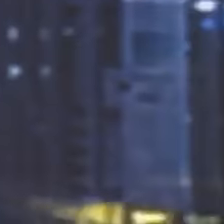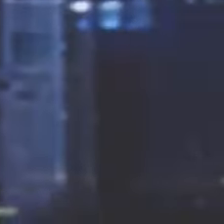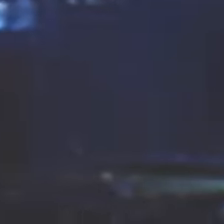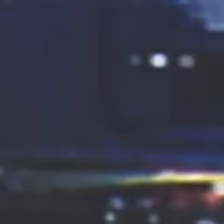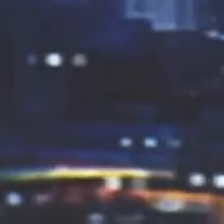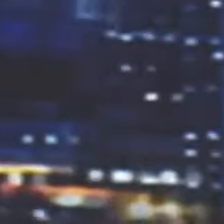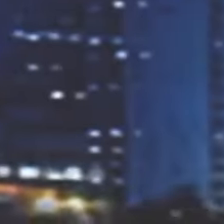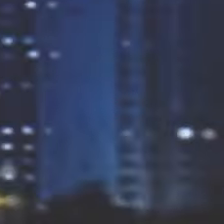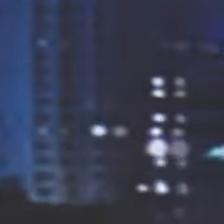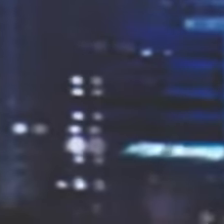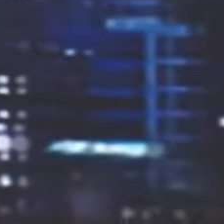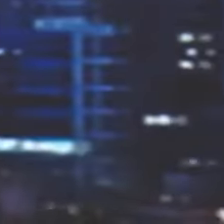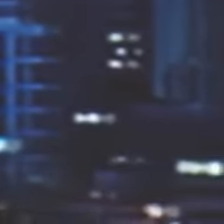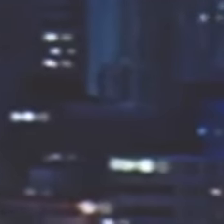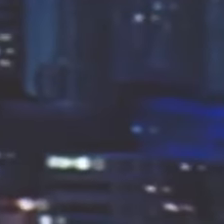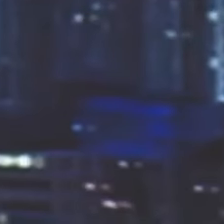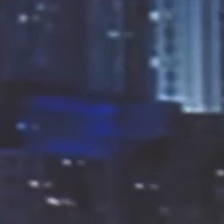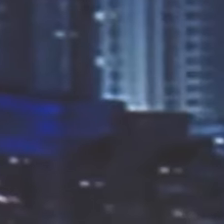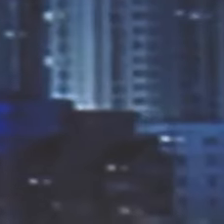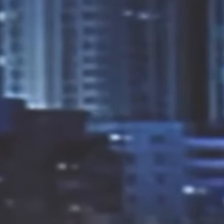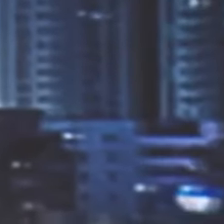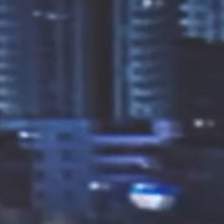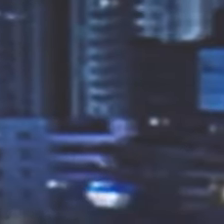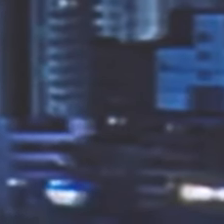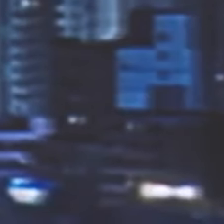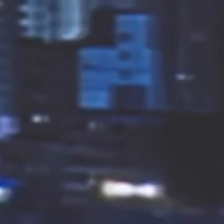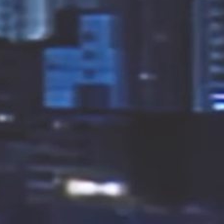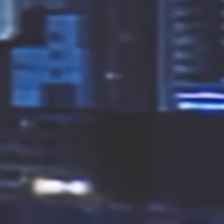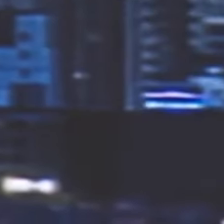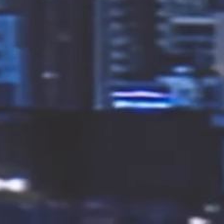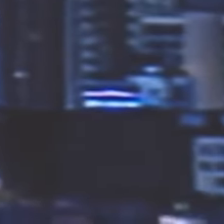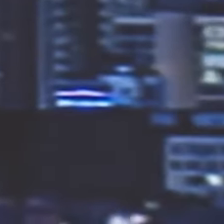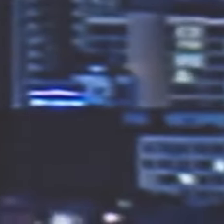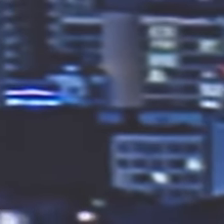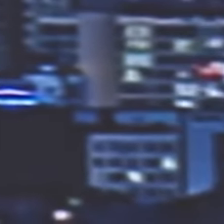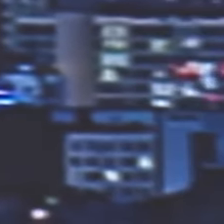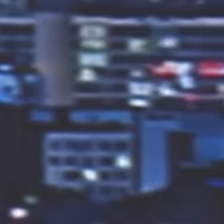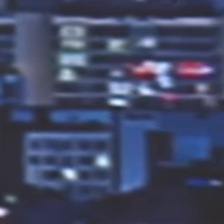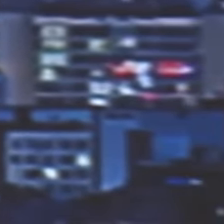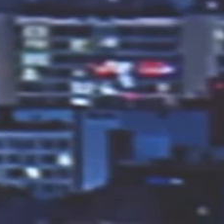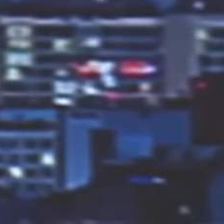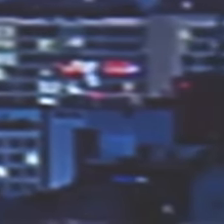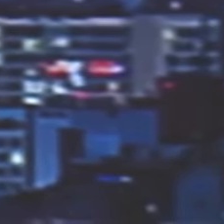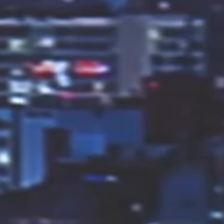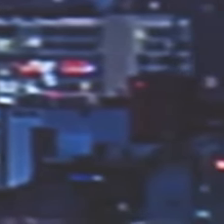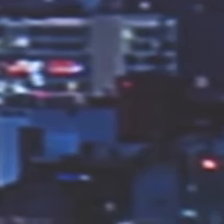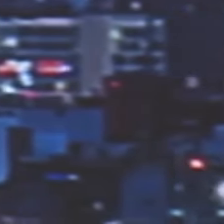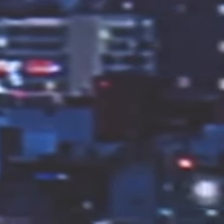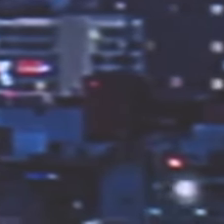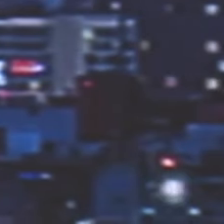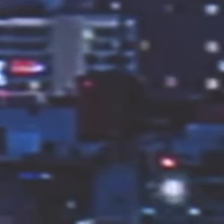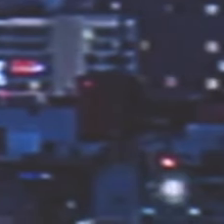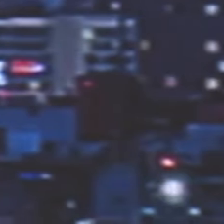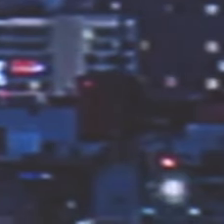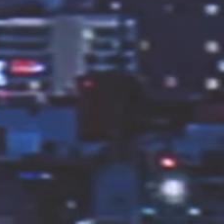JTBC 뉴스를 시청해주셔서 고맙습니다. 저희는 저녁 6시 50분 뉴스룸에서 뵙겠습니다.